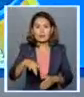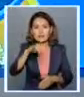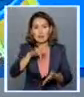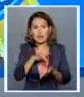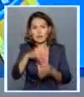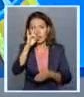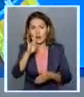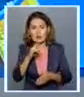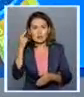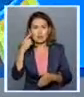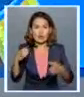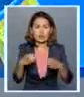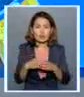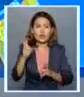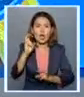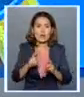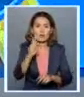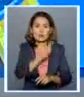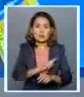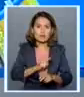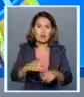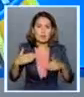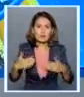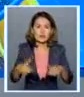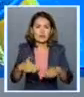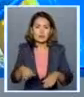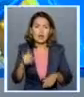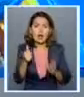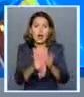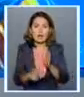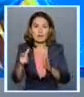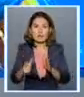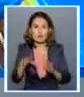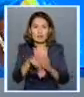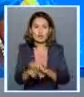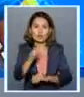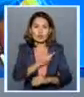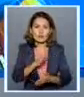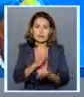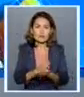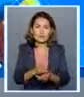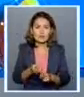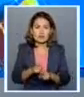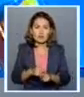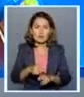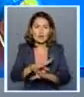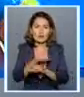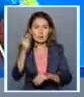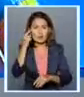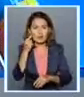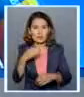Қазақ саңыраулар қоғамы оқу өндірістік мекемесінің тігін цехында 60-қа жуық адам жұмыс істейді. Олардың тең жартысының мүмкіндігі